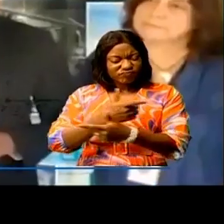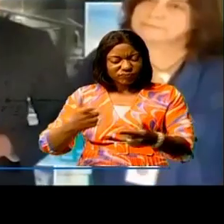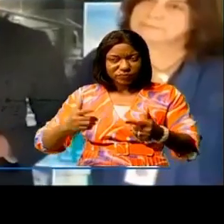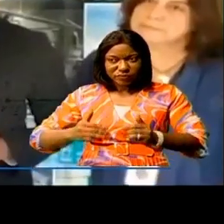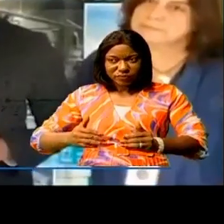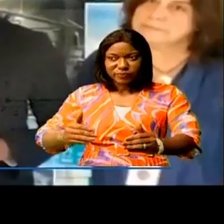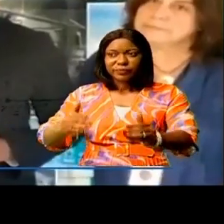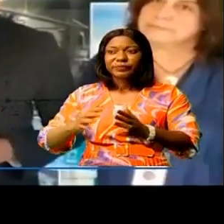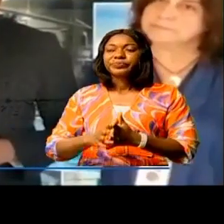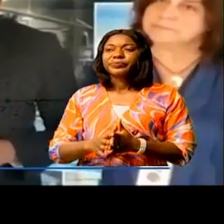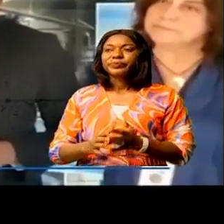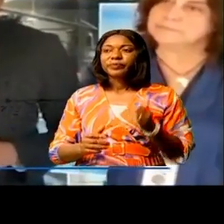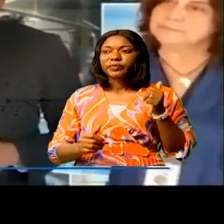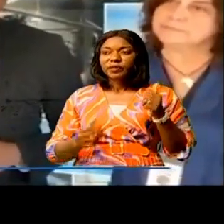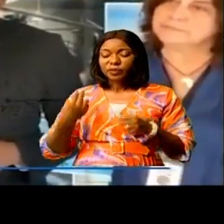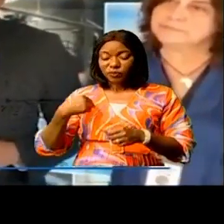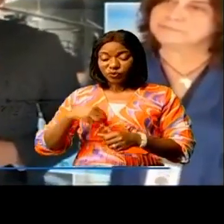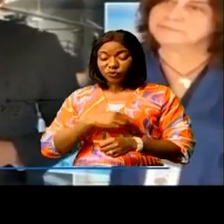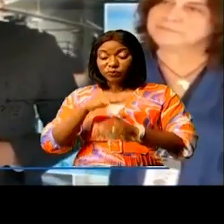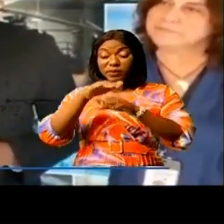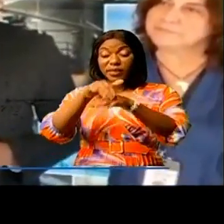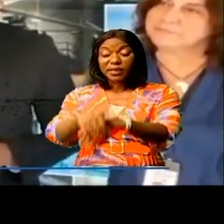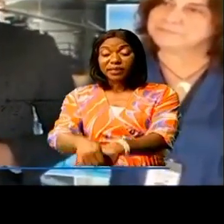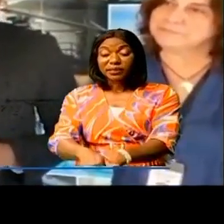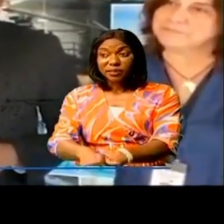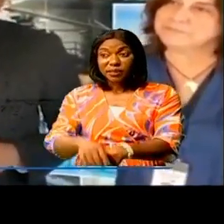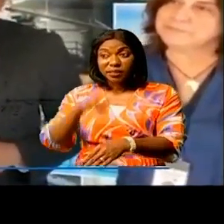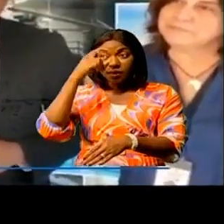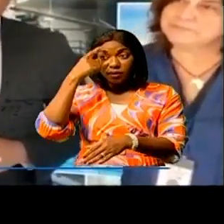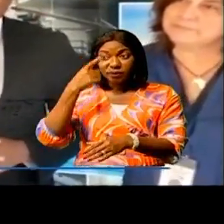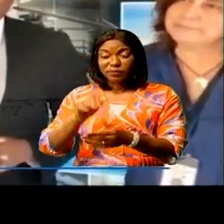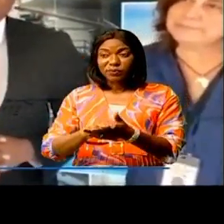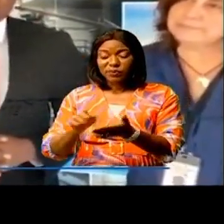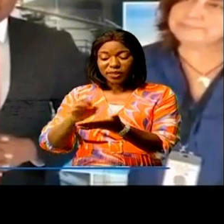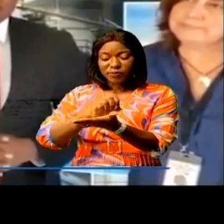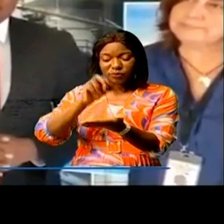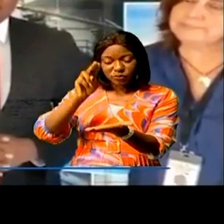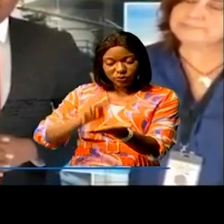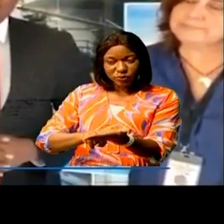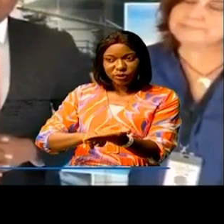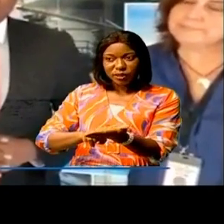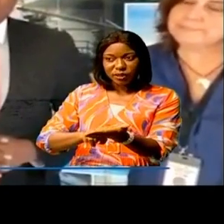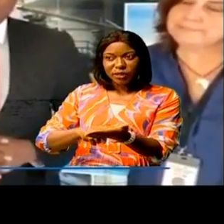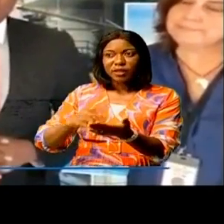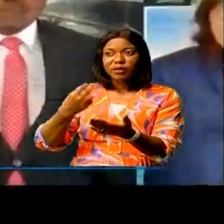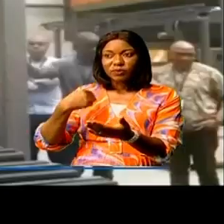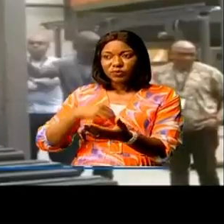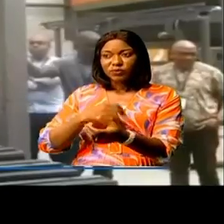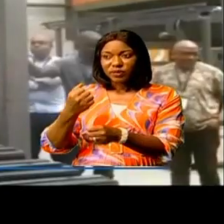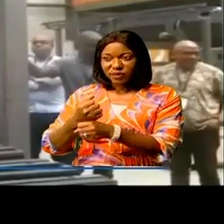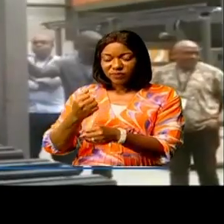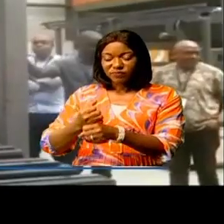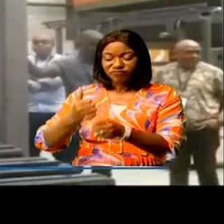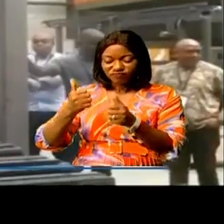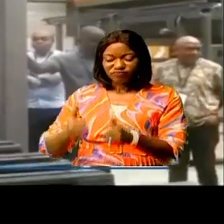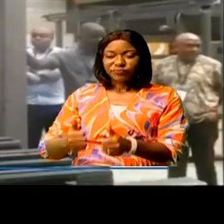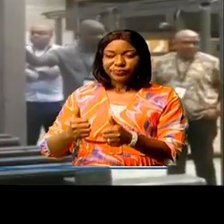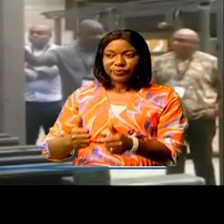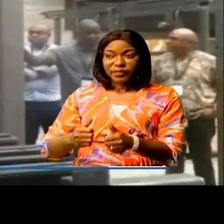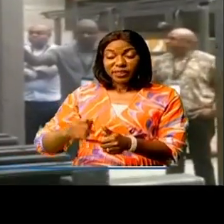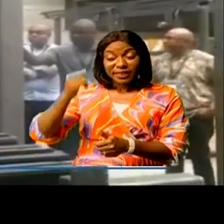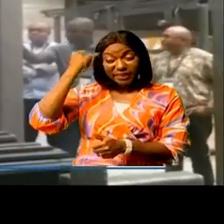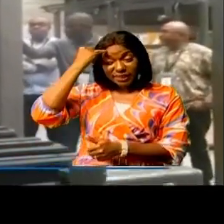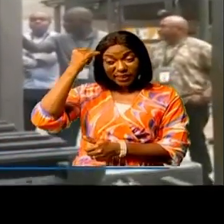Et nous sommes engagés pour que dans ce protocole, tout soit exécuté de bonne foi. L'ambition pour